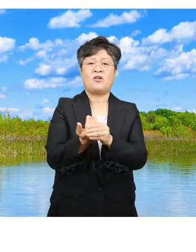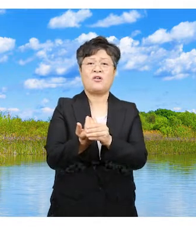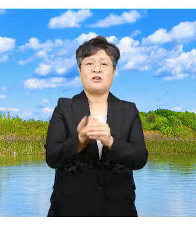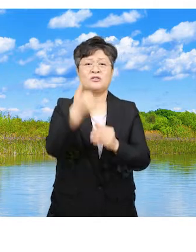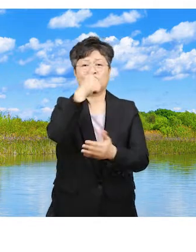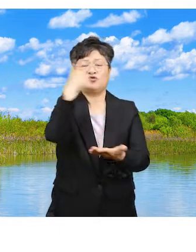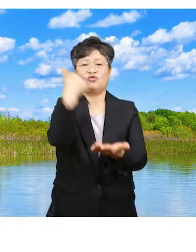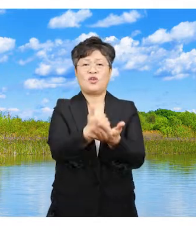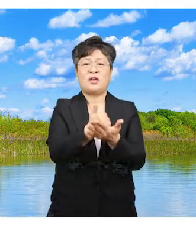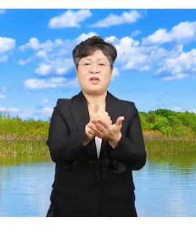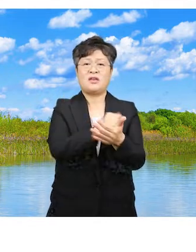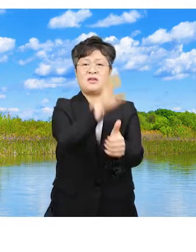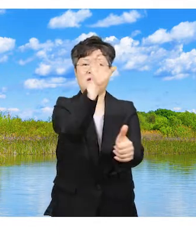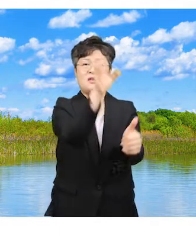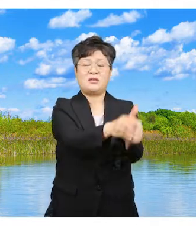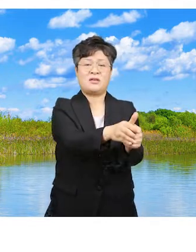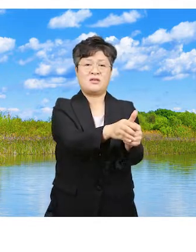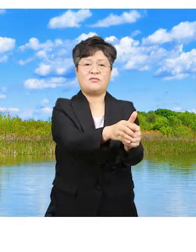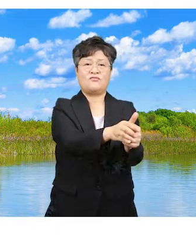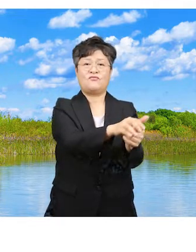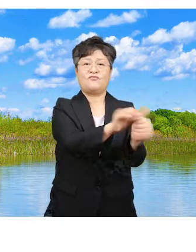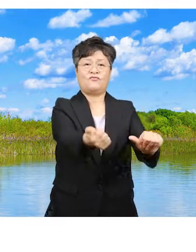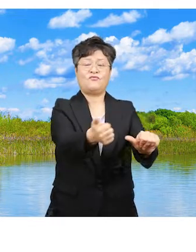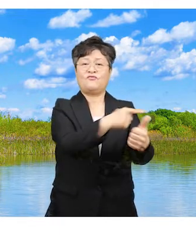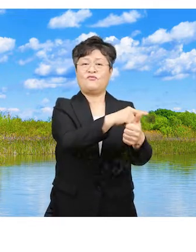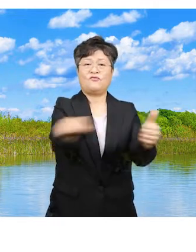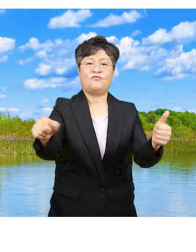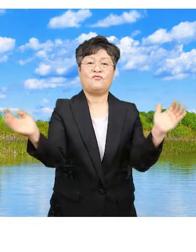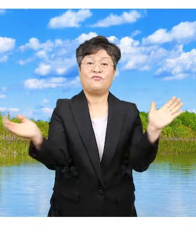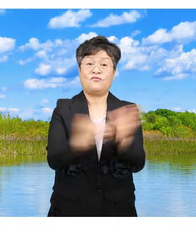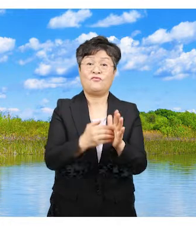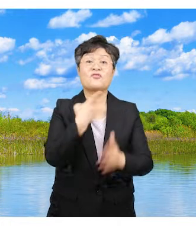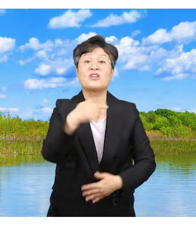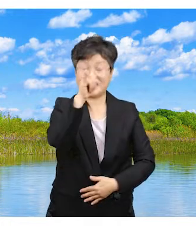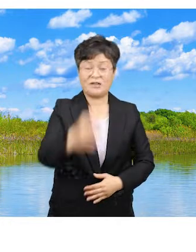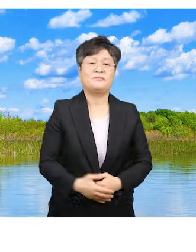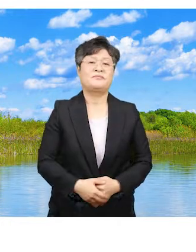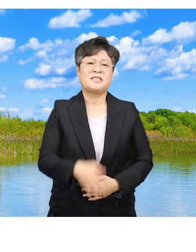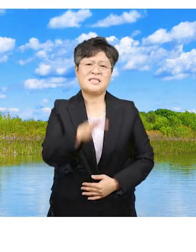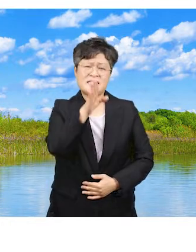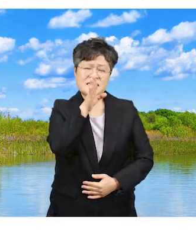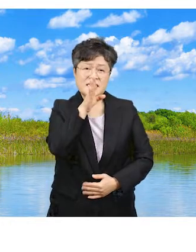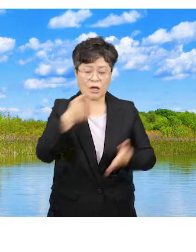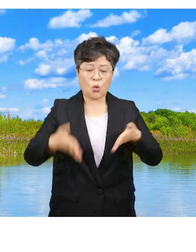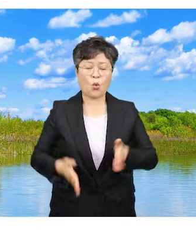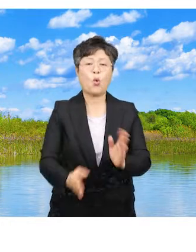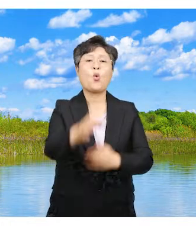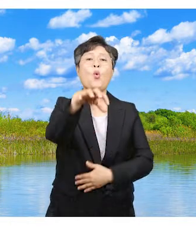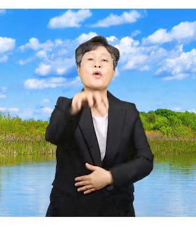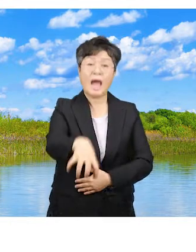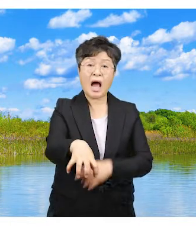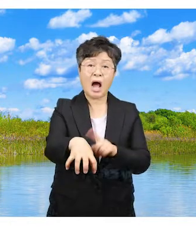영모죄로 우리 시몬 선생님께 사약을 내리게 합니다. 그래서 실질적인 고향이나 마찬가지인 이곳